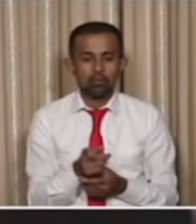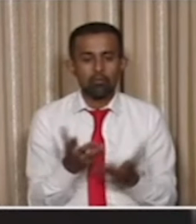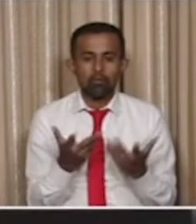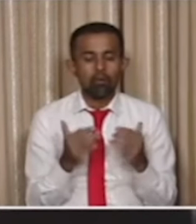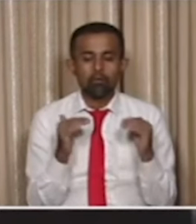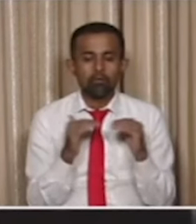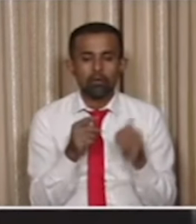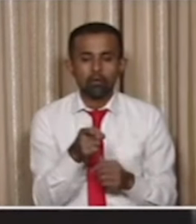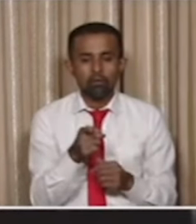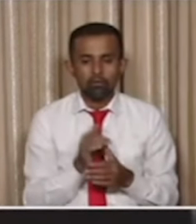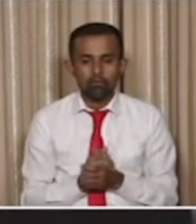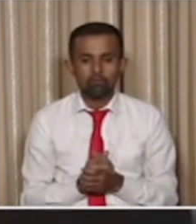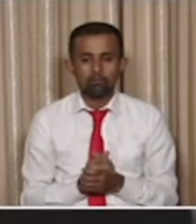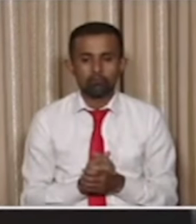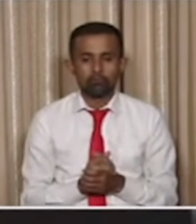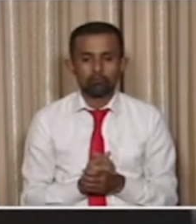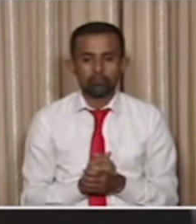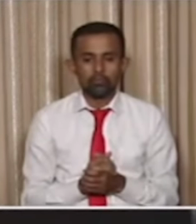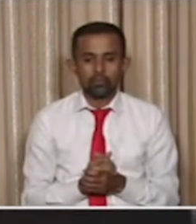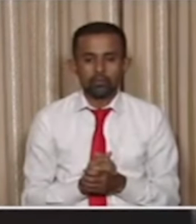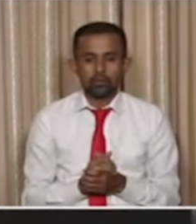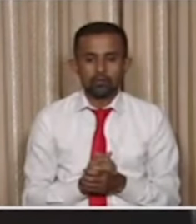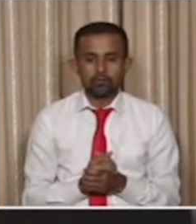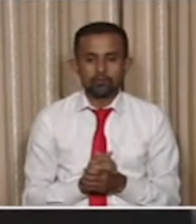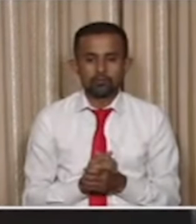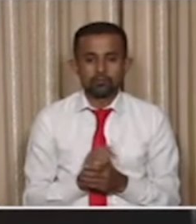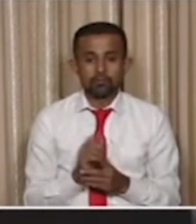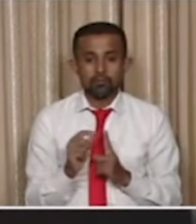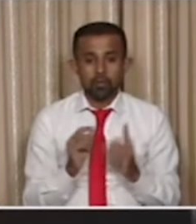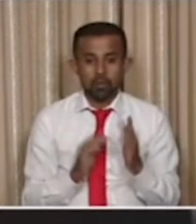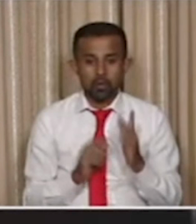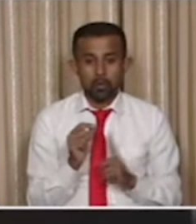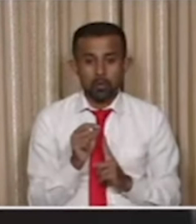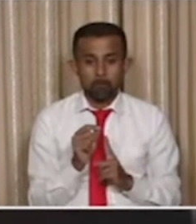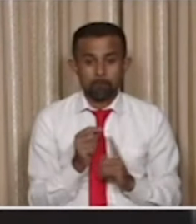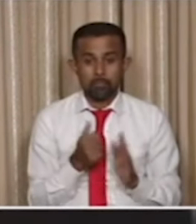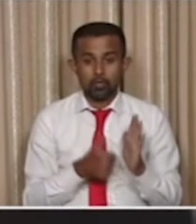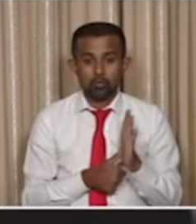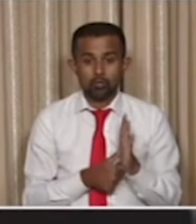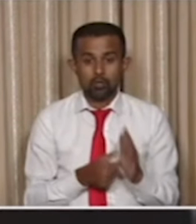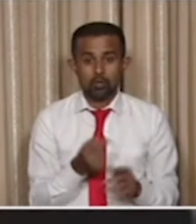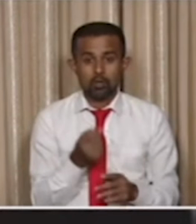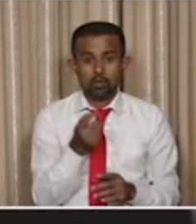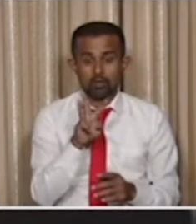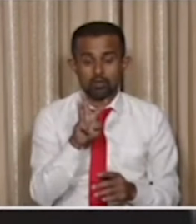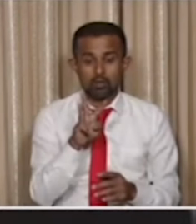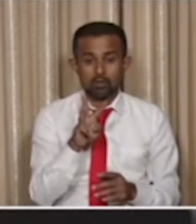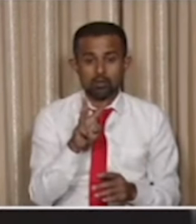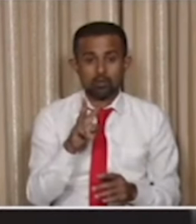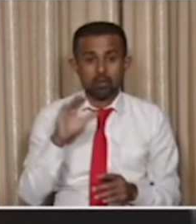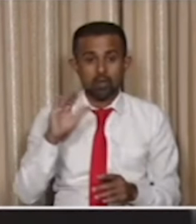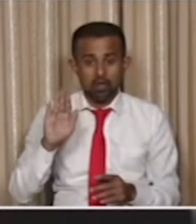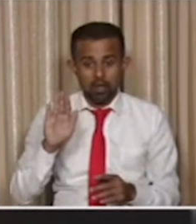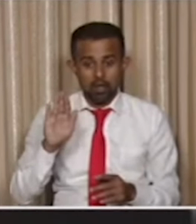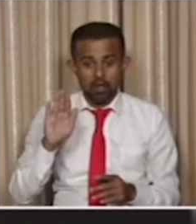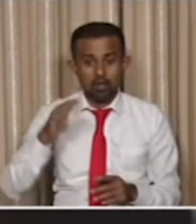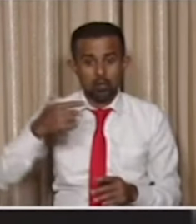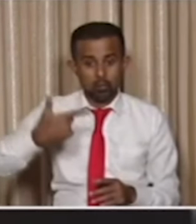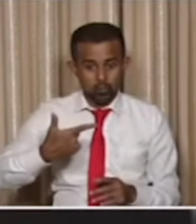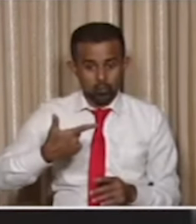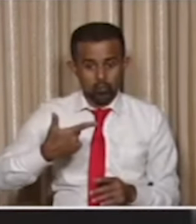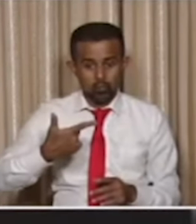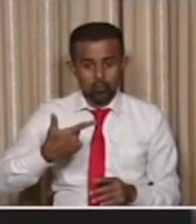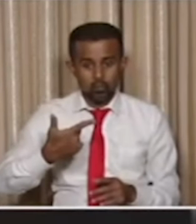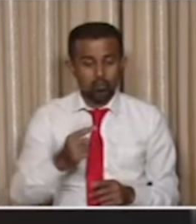ප්‍රශ්නේ මතුවෙනවා ඒ විතරක් නෙවෙයි ගරු මුලාසන අරුණ මන්ත්‍රීතුමනි මේ පනතේ 13 යා ඌ කෙන වගන්තියට මගේ මම සභාවේ අවධානය